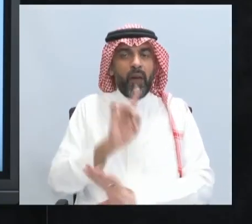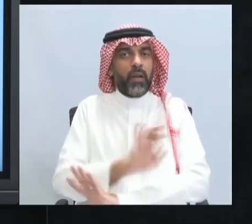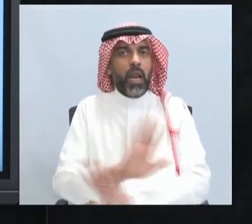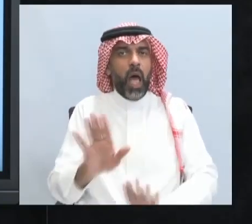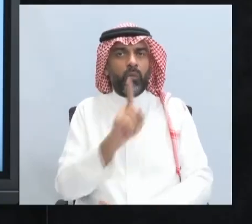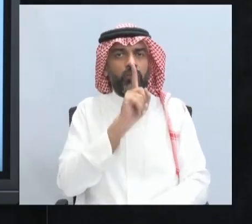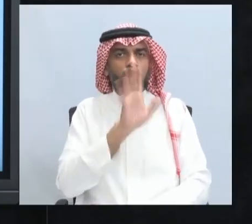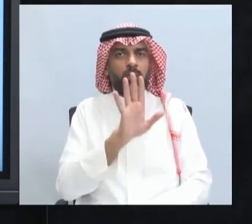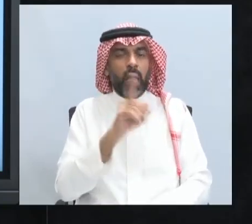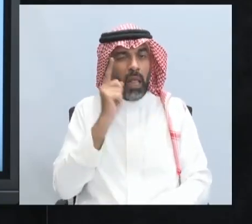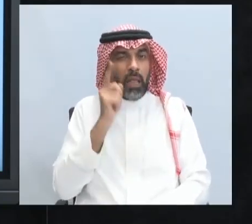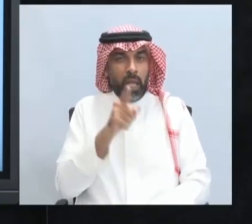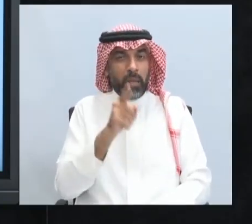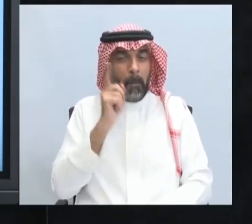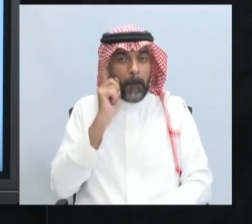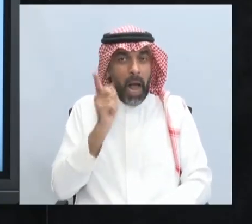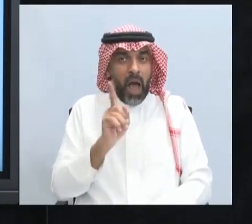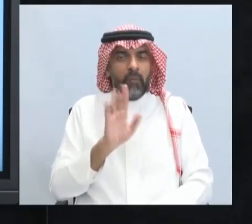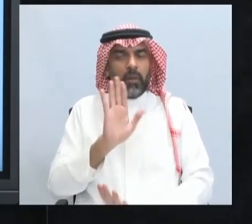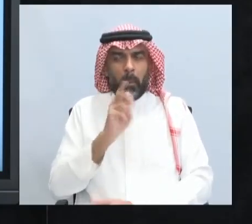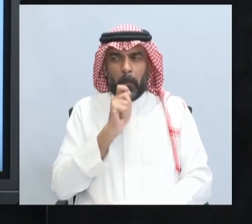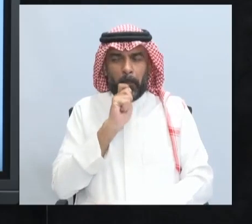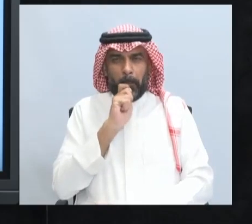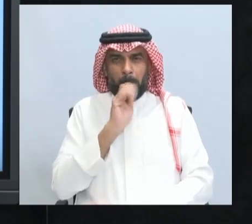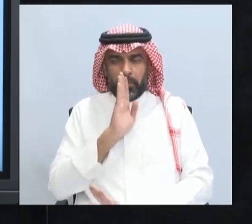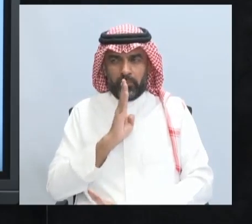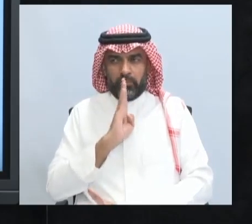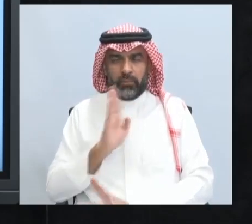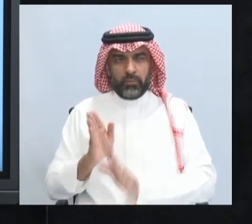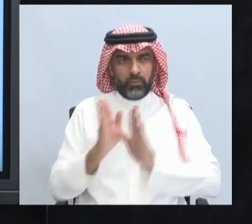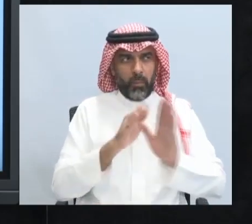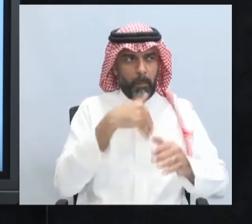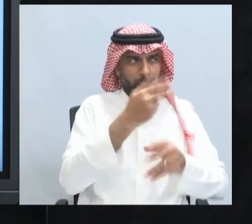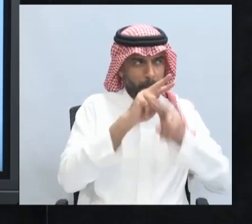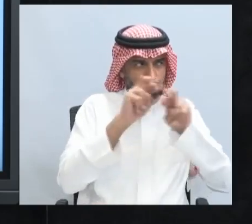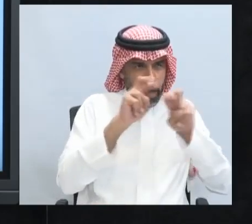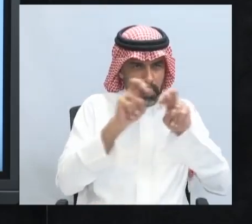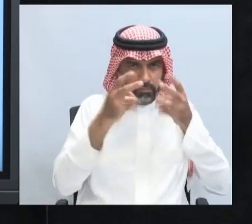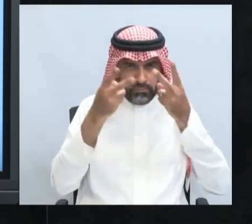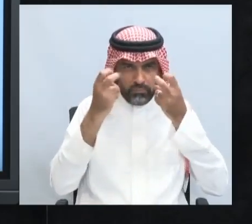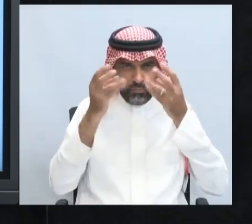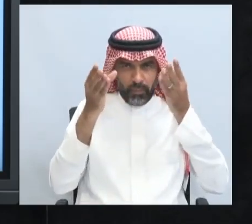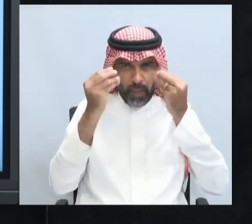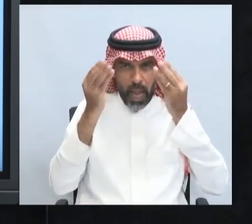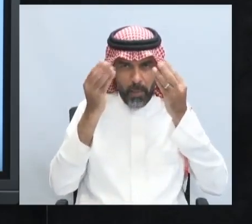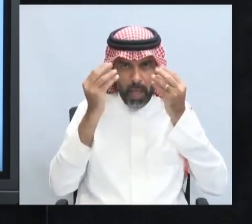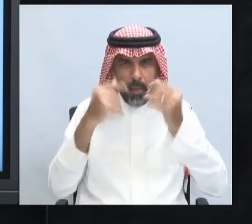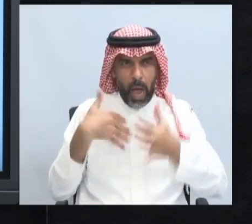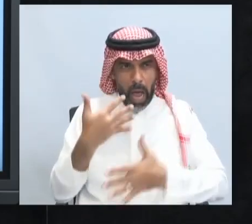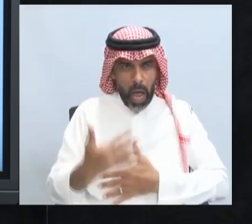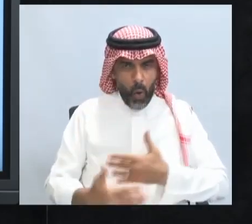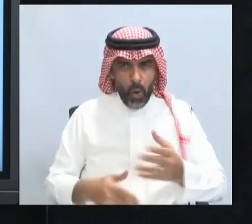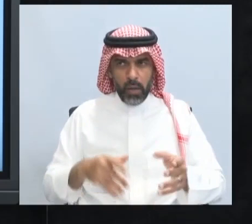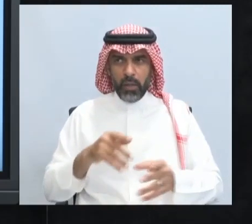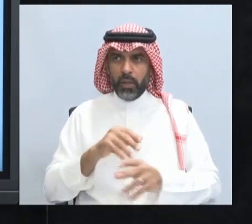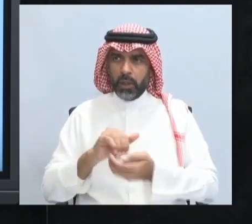التطوير المستمر كيف ياتي من خلال التطوير الذاتي قد يشاهد برامج قد يشاهد او يحضر دورات تدريبيه او قد